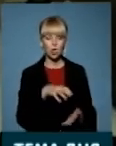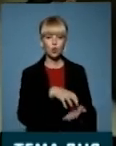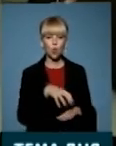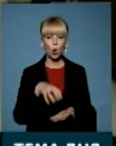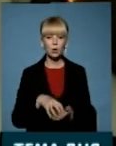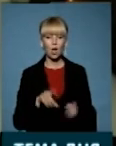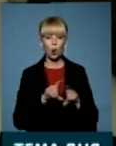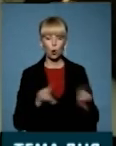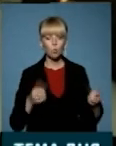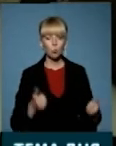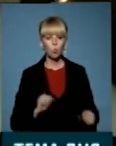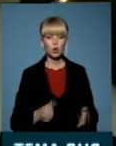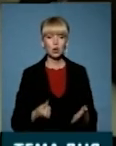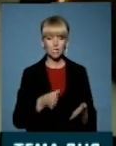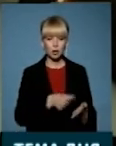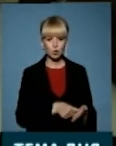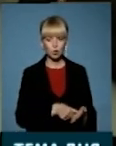комплексу. Тепер можу натиснути